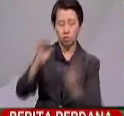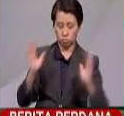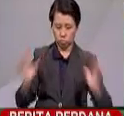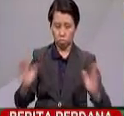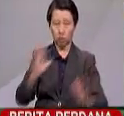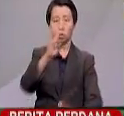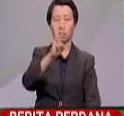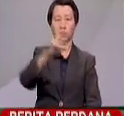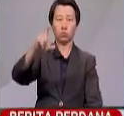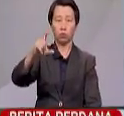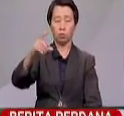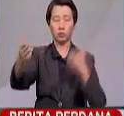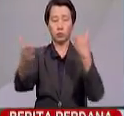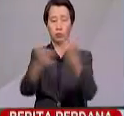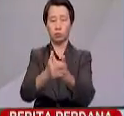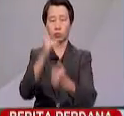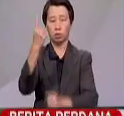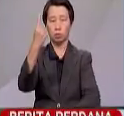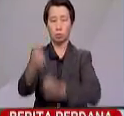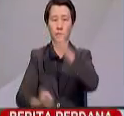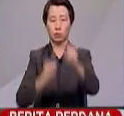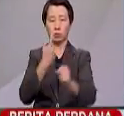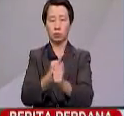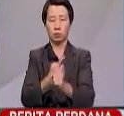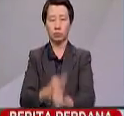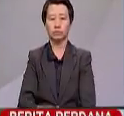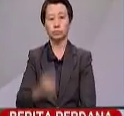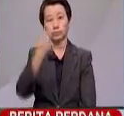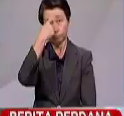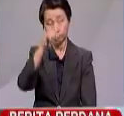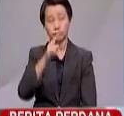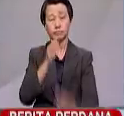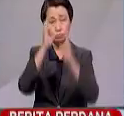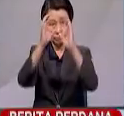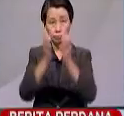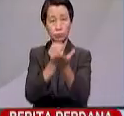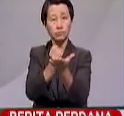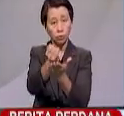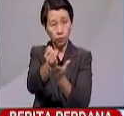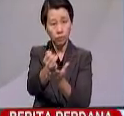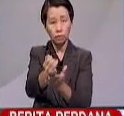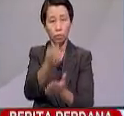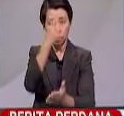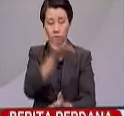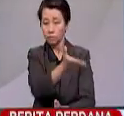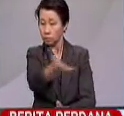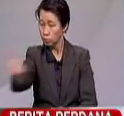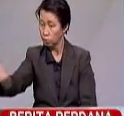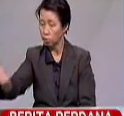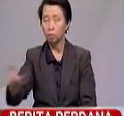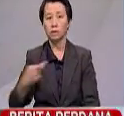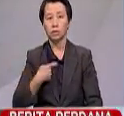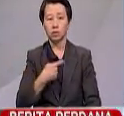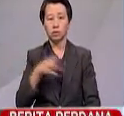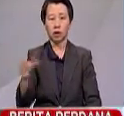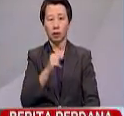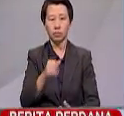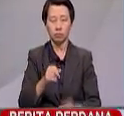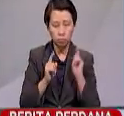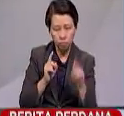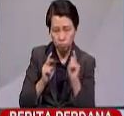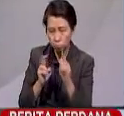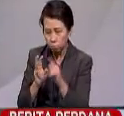tempoh 6 bulan hingga setahun. To be honest, to all of you, we took everything